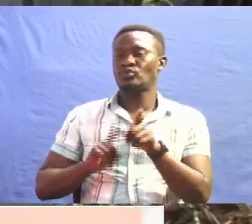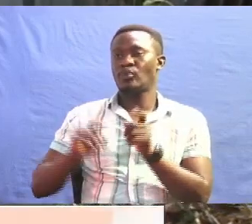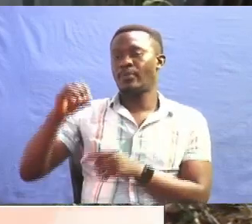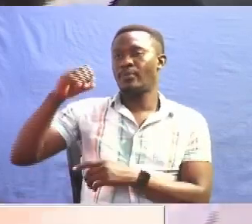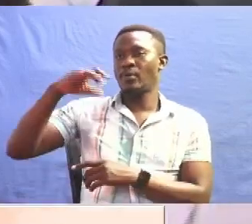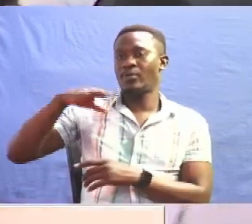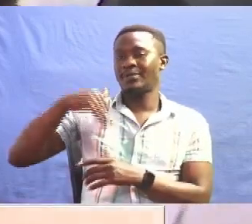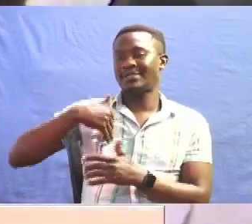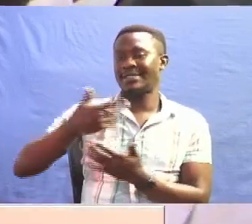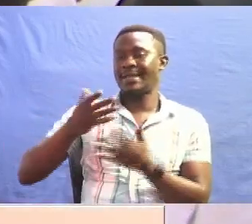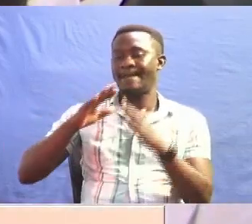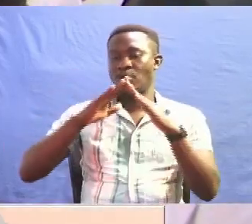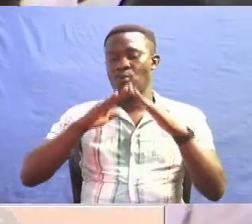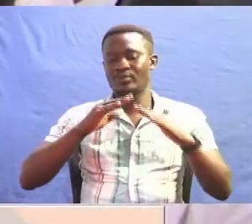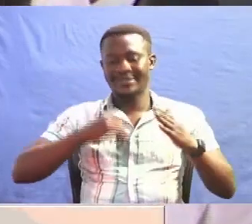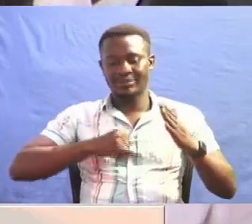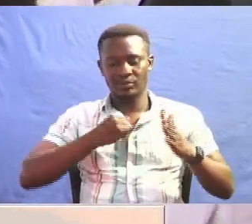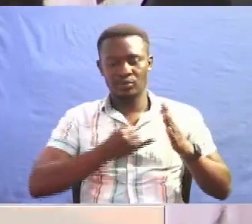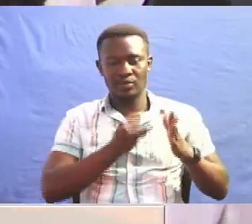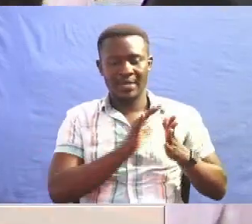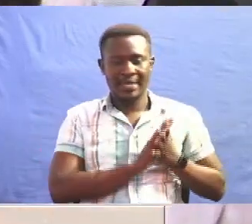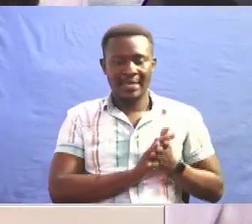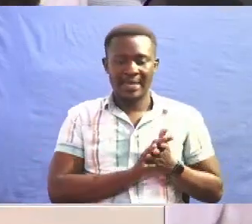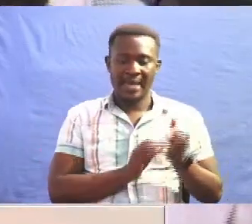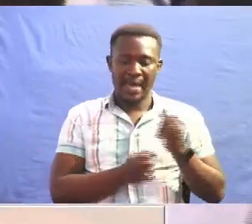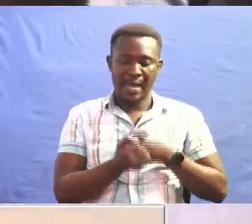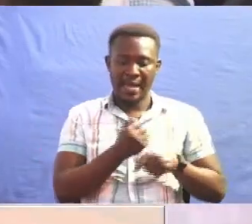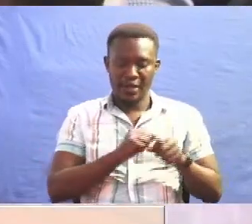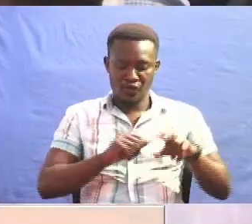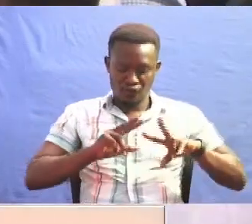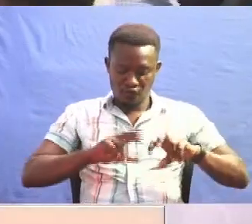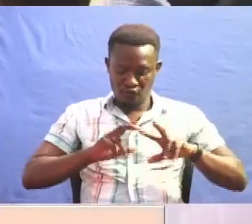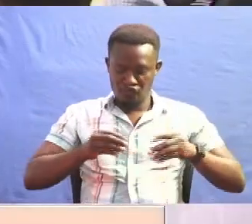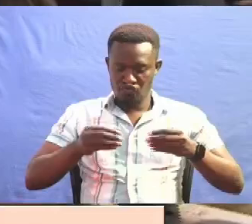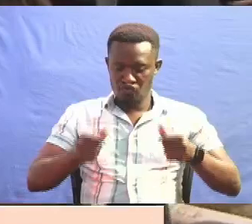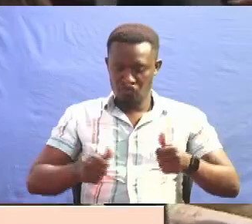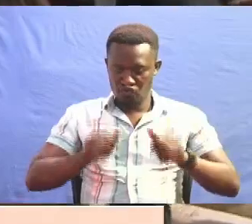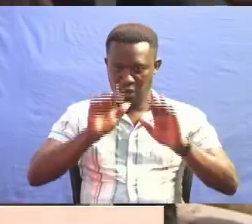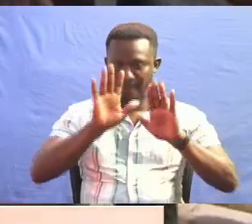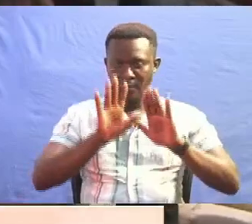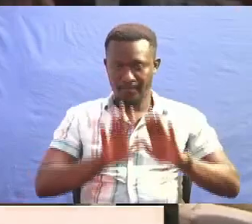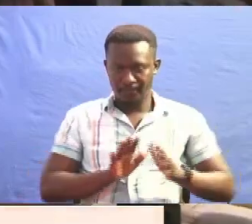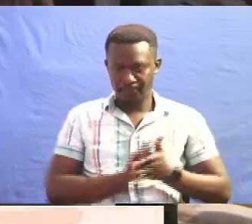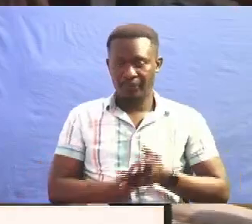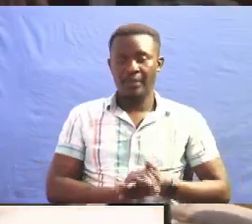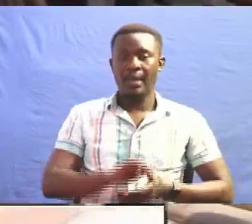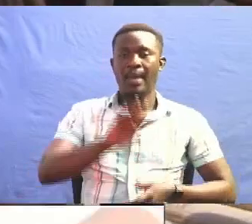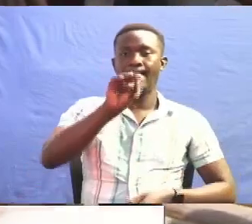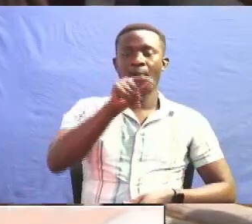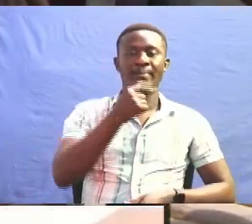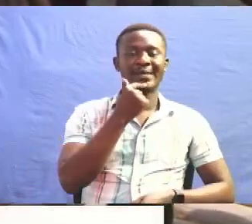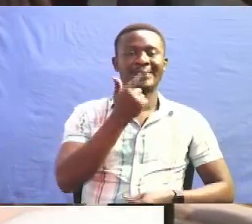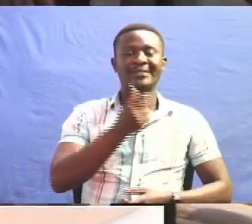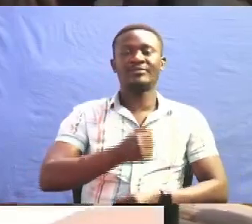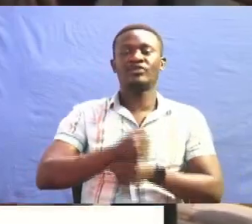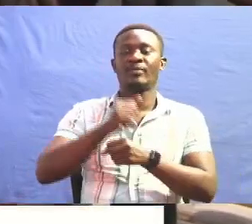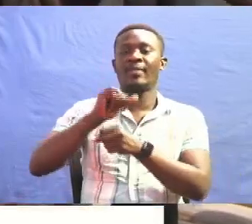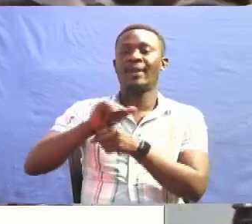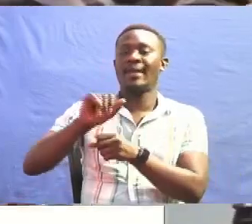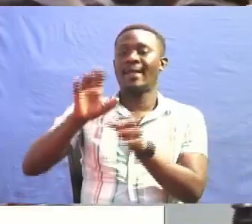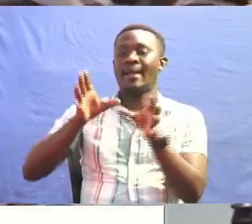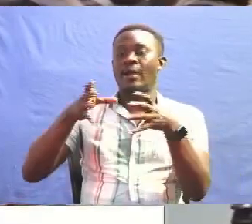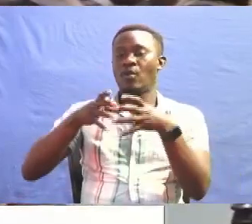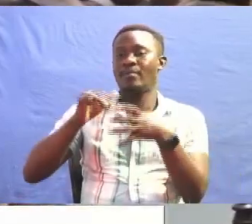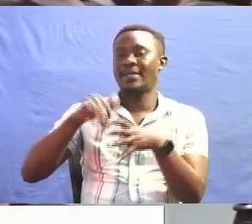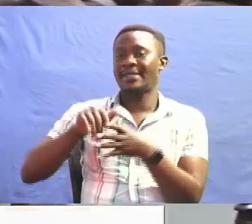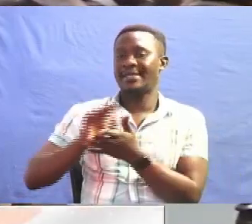dhabiti kwa nyumba na viwanda. Katika harakati ya kusaka suluhu mwafaka, wabunge wameahidi kuunga mkono kampuni hiyo